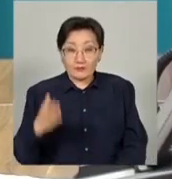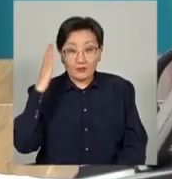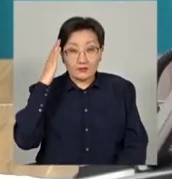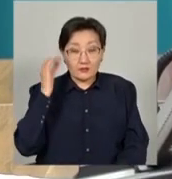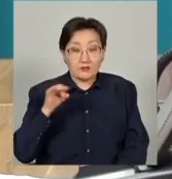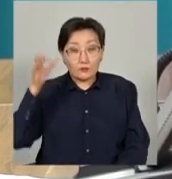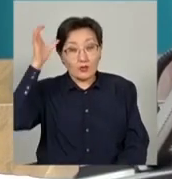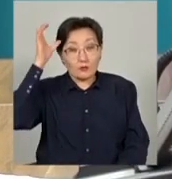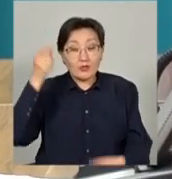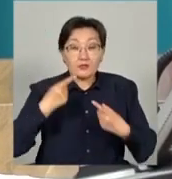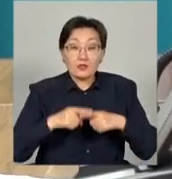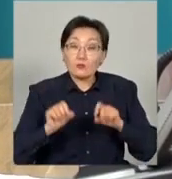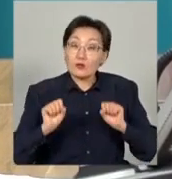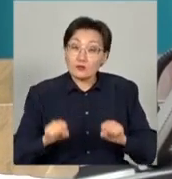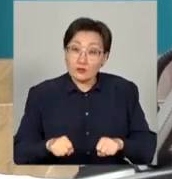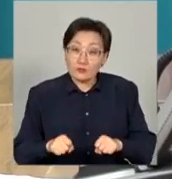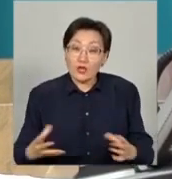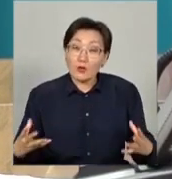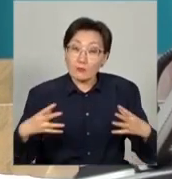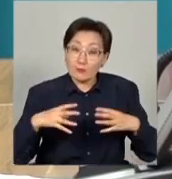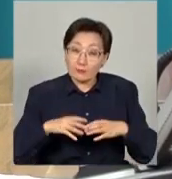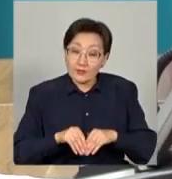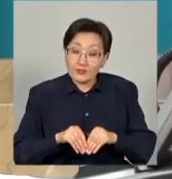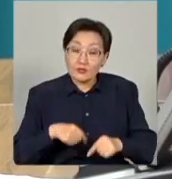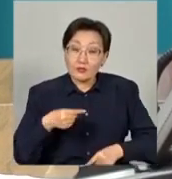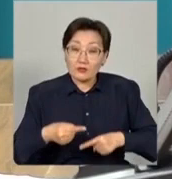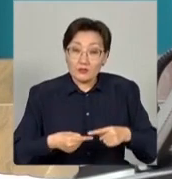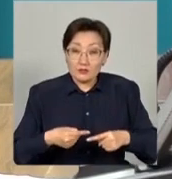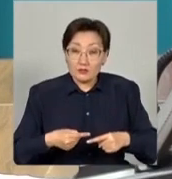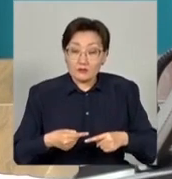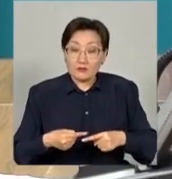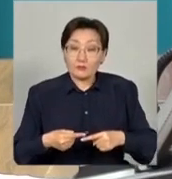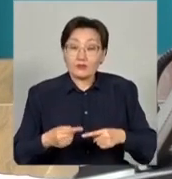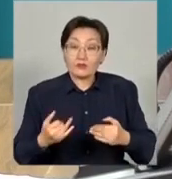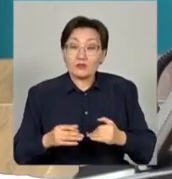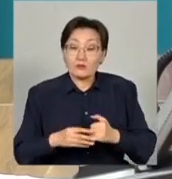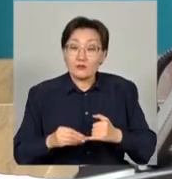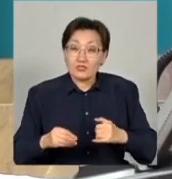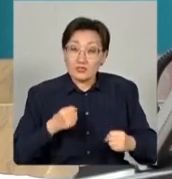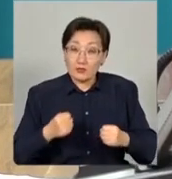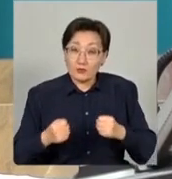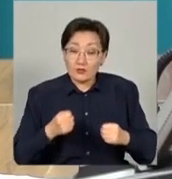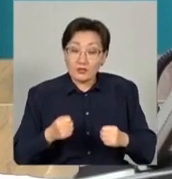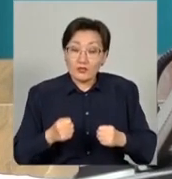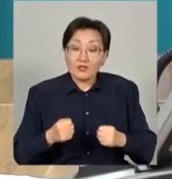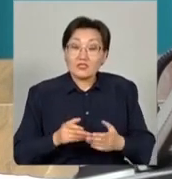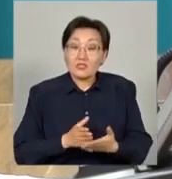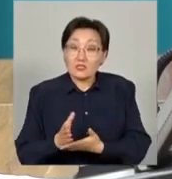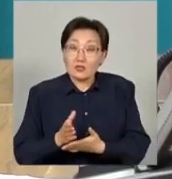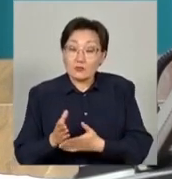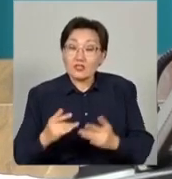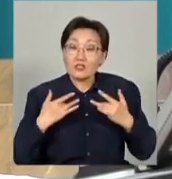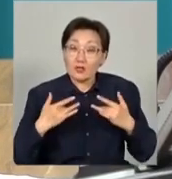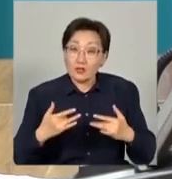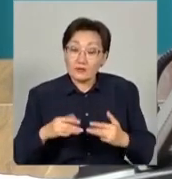ғылыми техникалық мүмкіндіктерін бірлестіру арқылы еліміз қойып отырған сейсмология саласында қойылып отырған